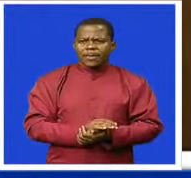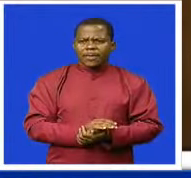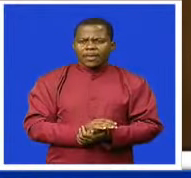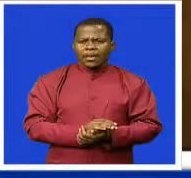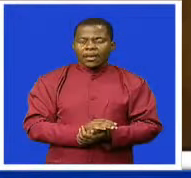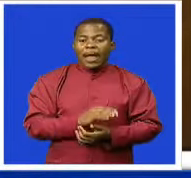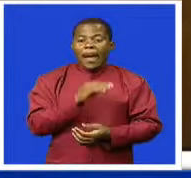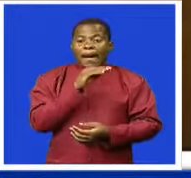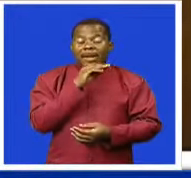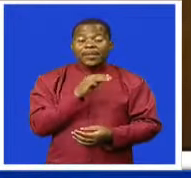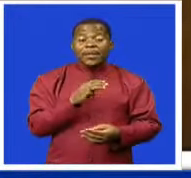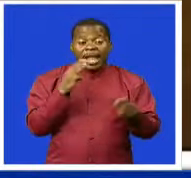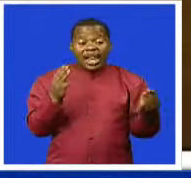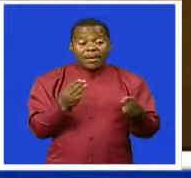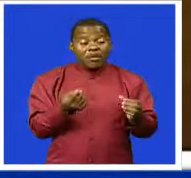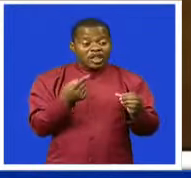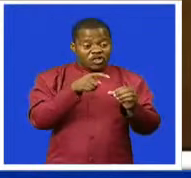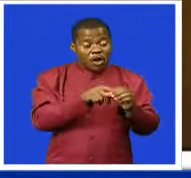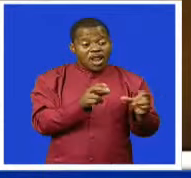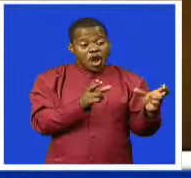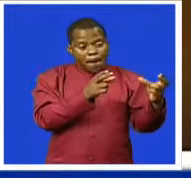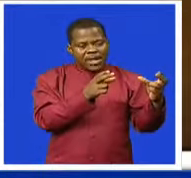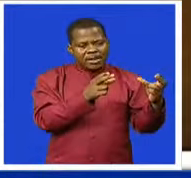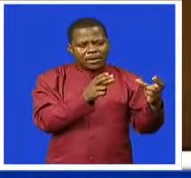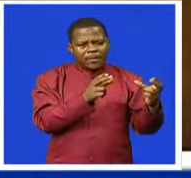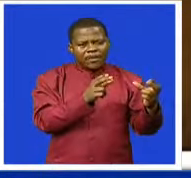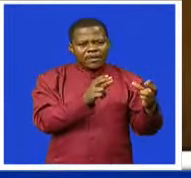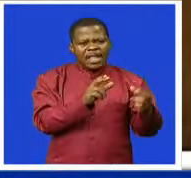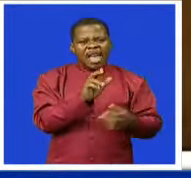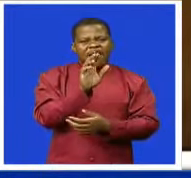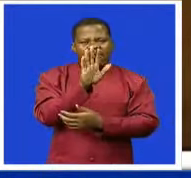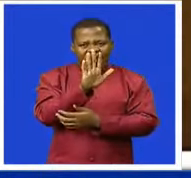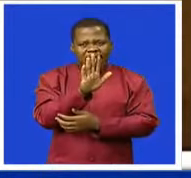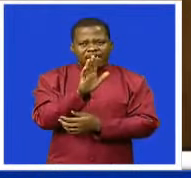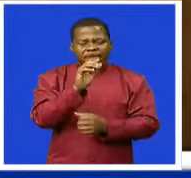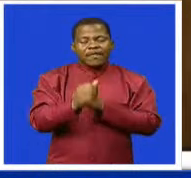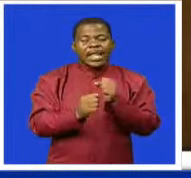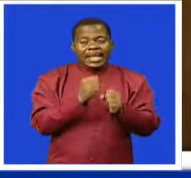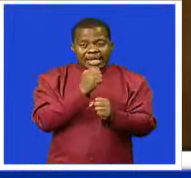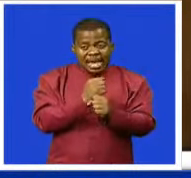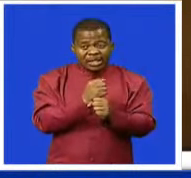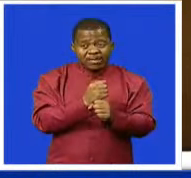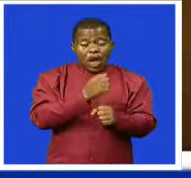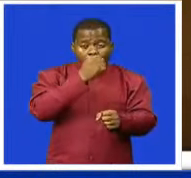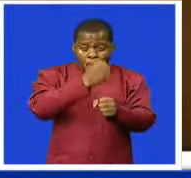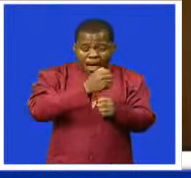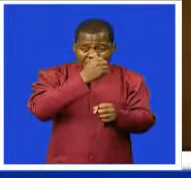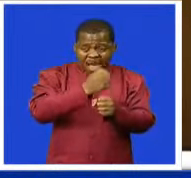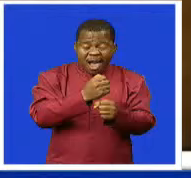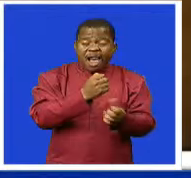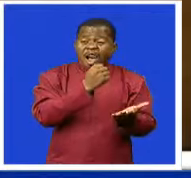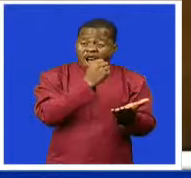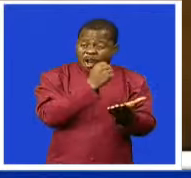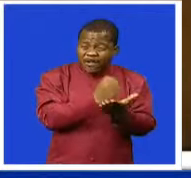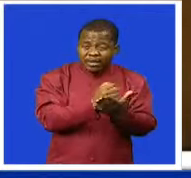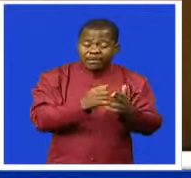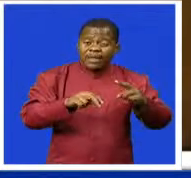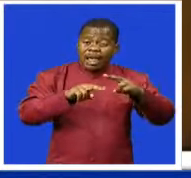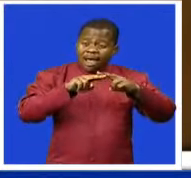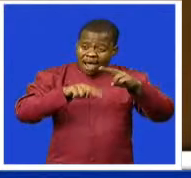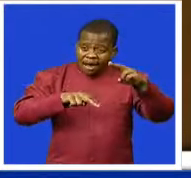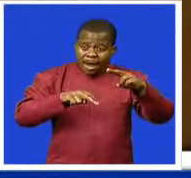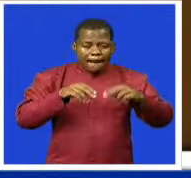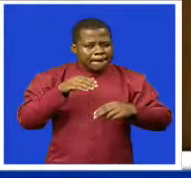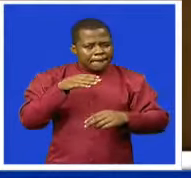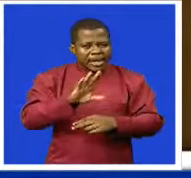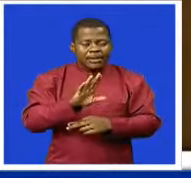kulesihlanu basehhovisi kanzi bangabuyela ehhovisi tigaba letingenci kuletimbili ngekulandzelana.